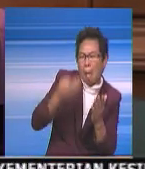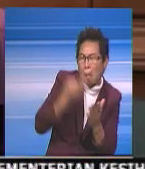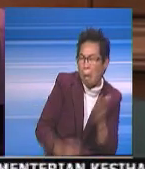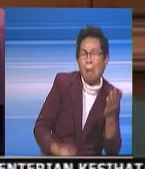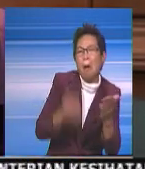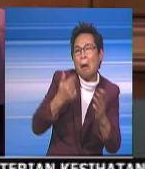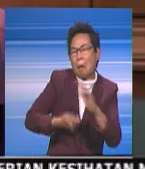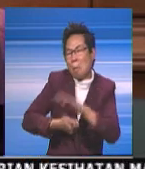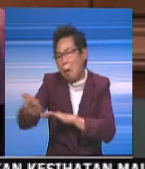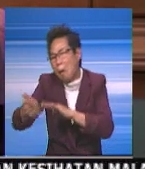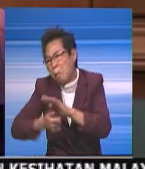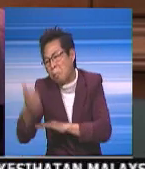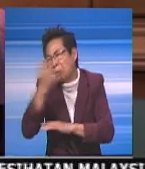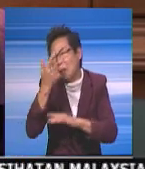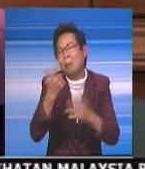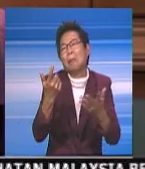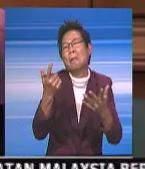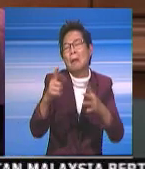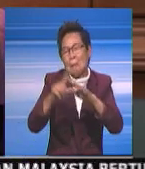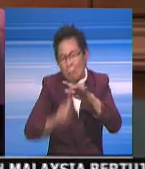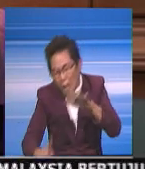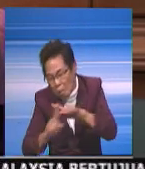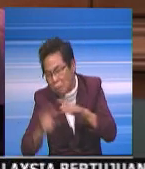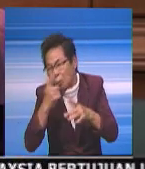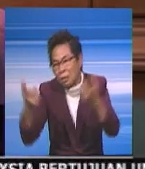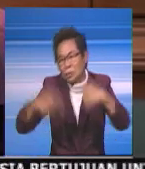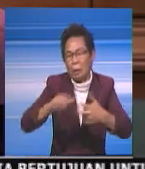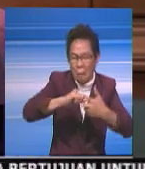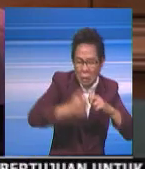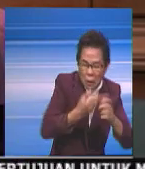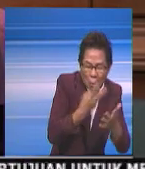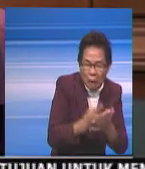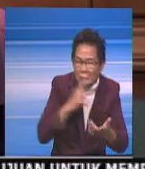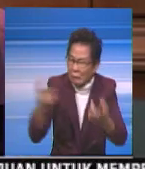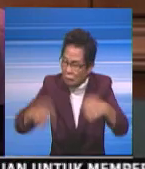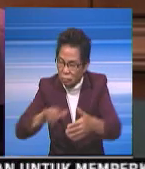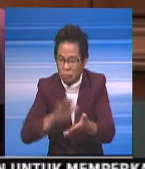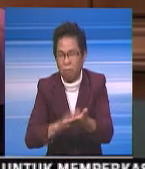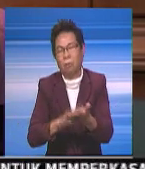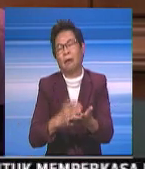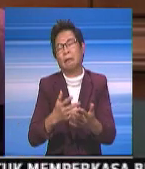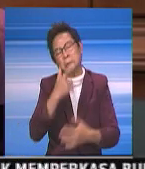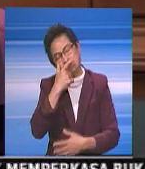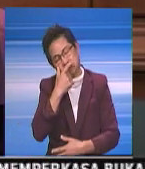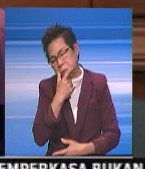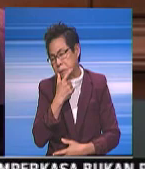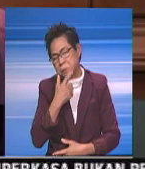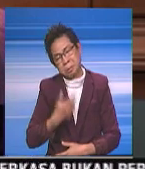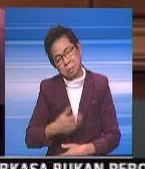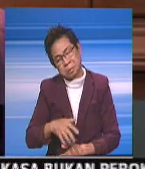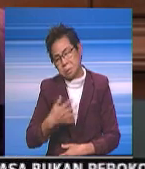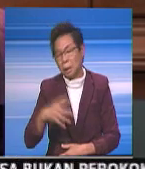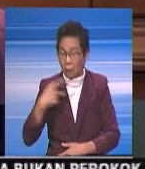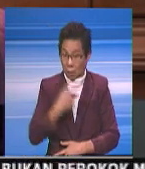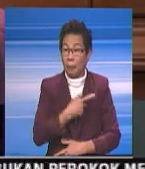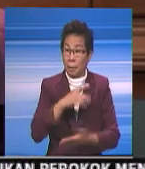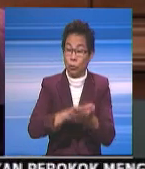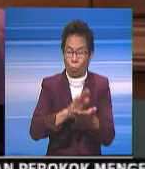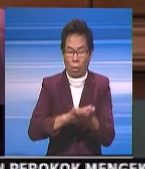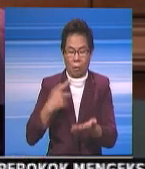disebabkan masalah kewangan mereka tak dapat hadir, sangat menyedihkanlah. Jadi kami di